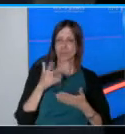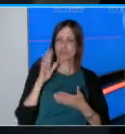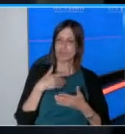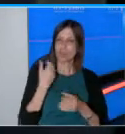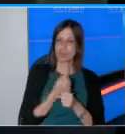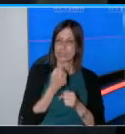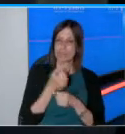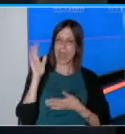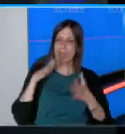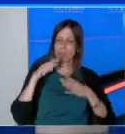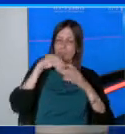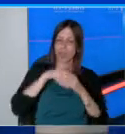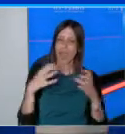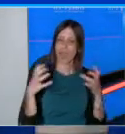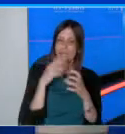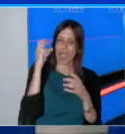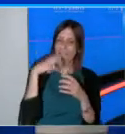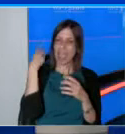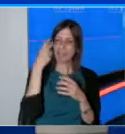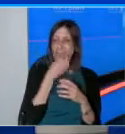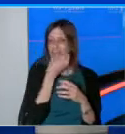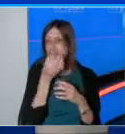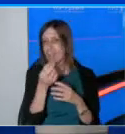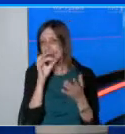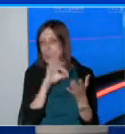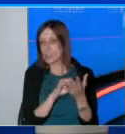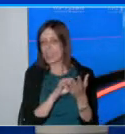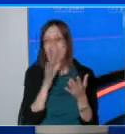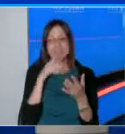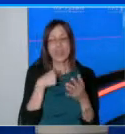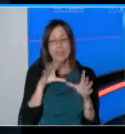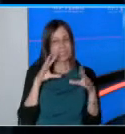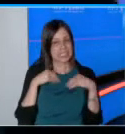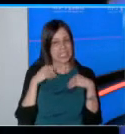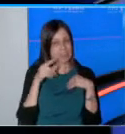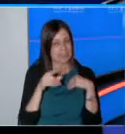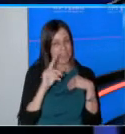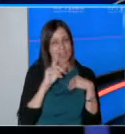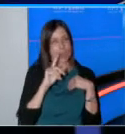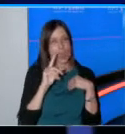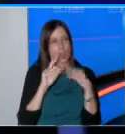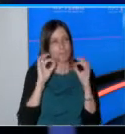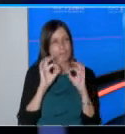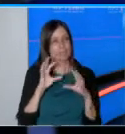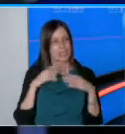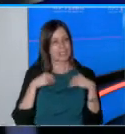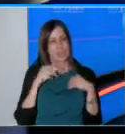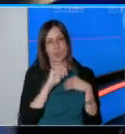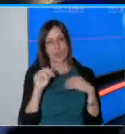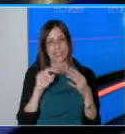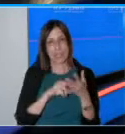אלימות בקרב החברה הערבית. עכשיו, השאלה היא נקודתית. גם אם אני מסכים איתך, ואני לא בהכרח מסכים איתך, הנושא